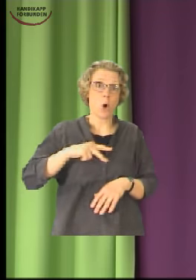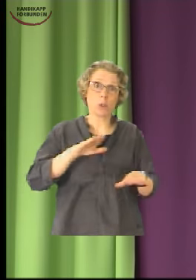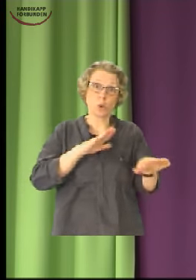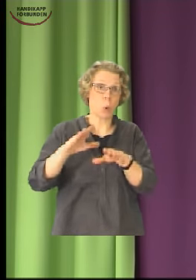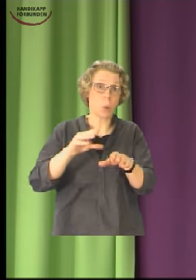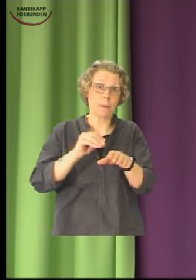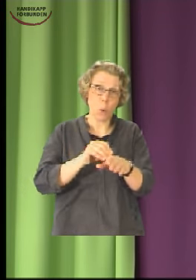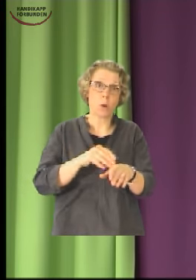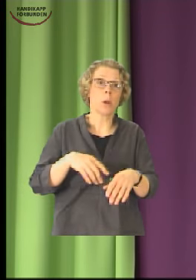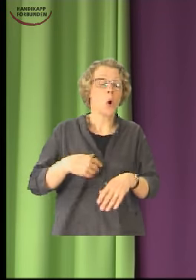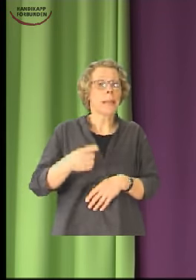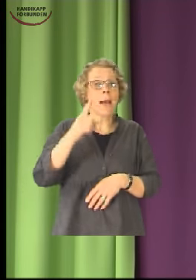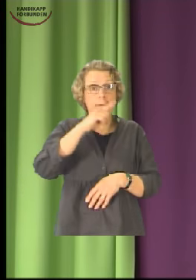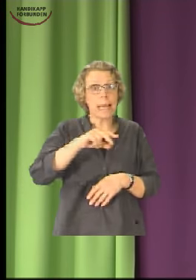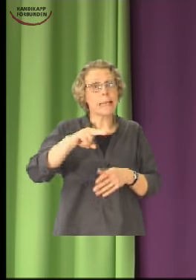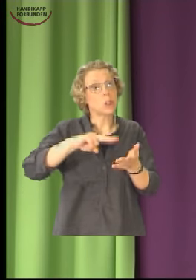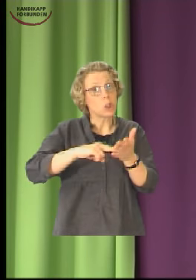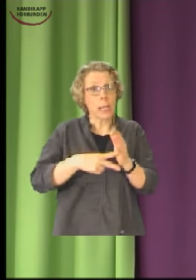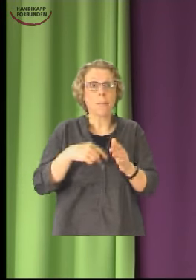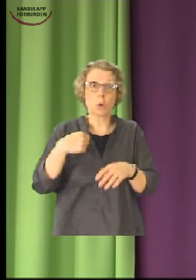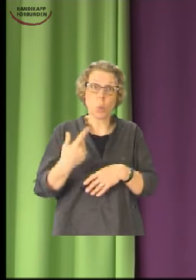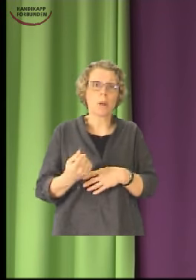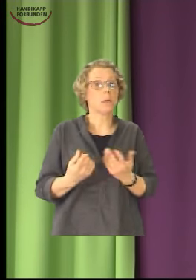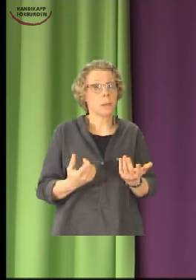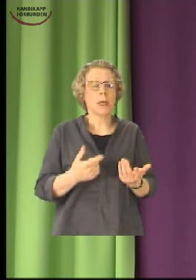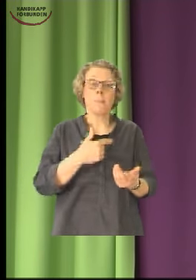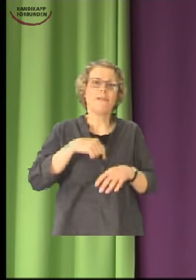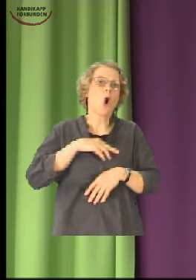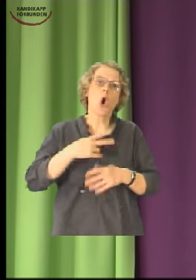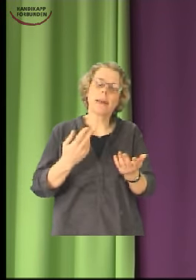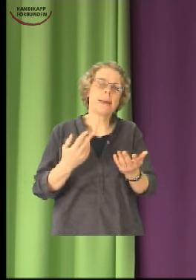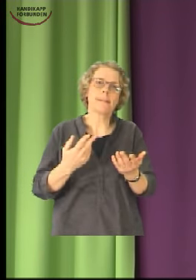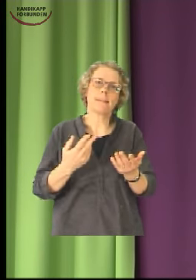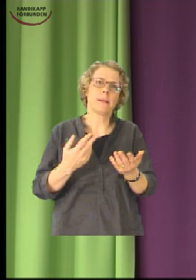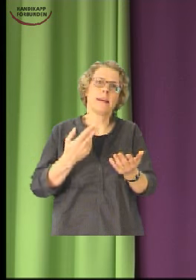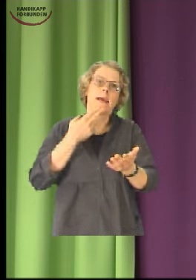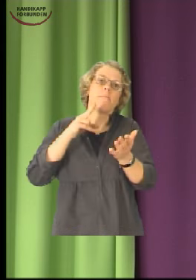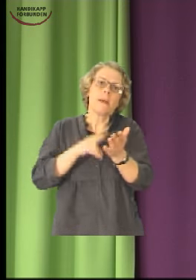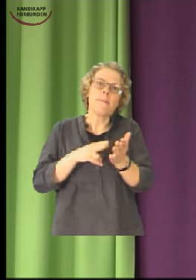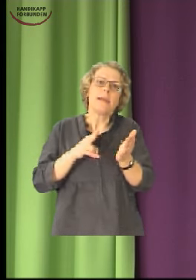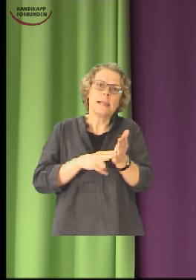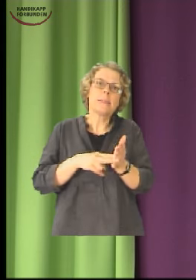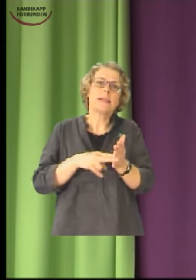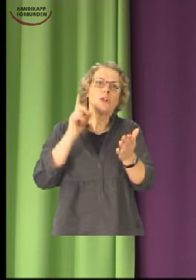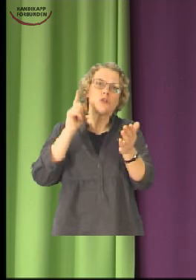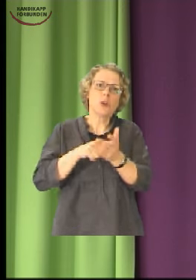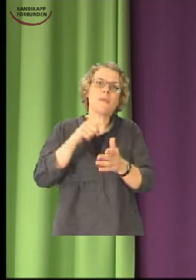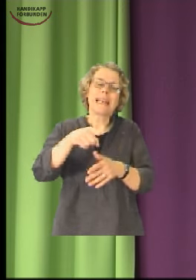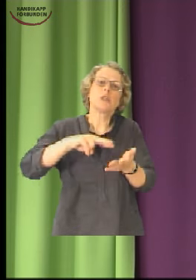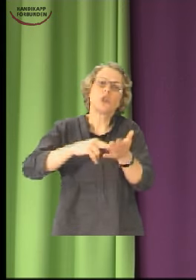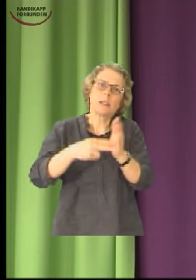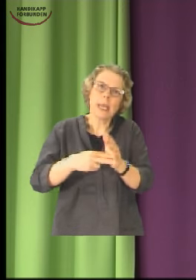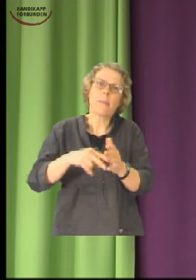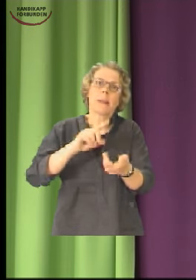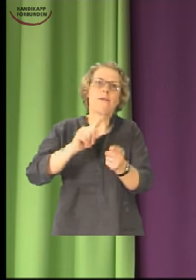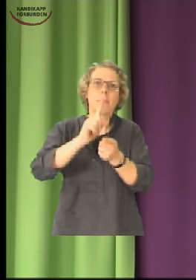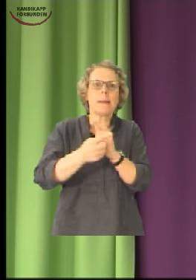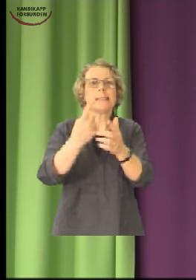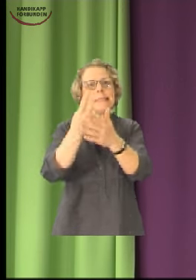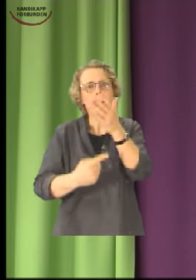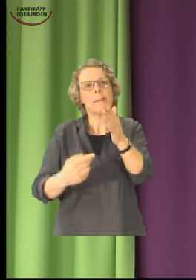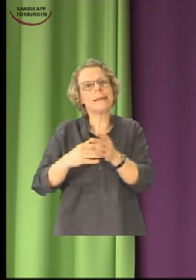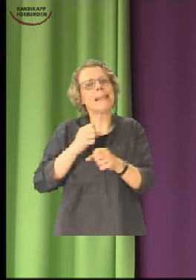så är det ett fel eller fel i hanteringen i systemet. Vi har inga belägg för att vårdval i sig har gjort systemet sämre för kroniker. Det